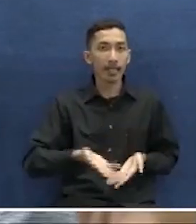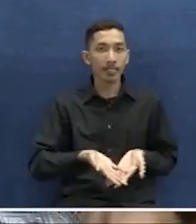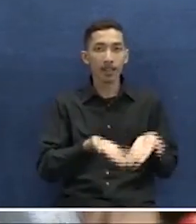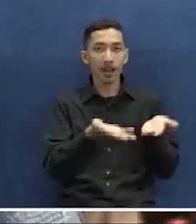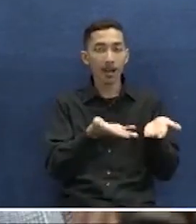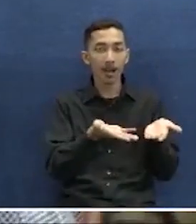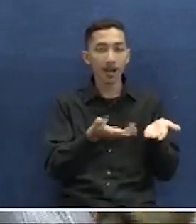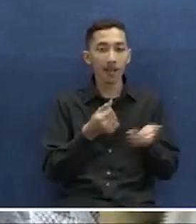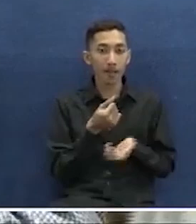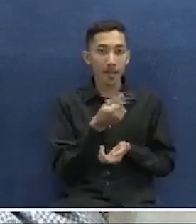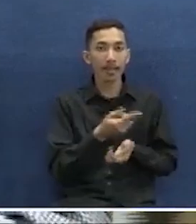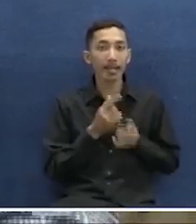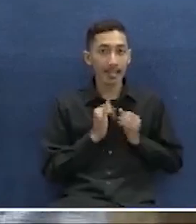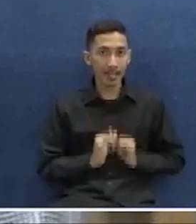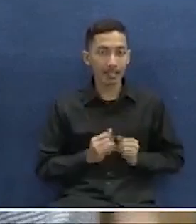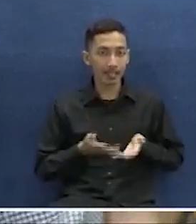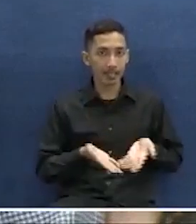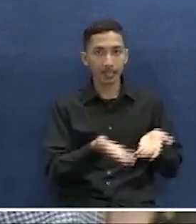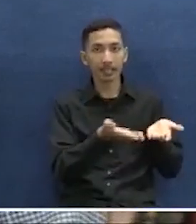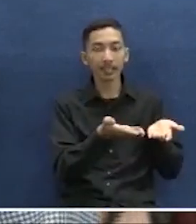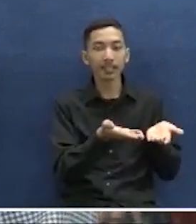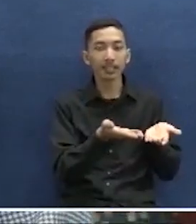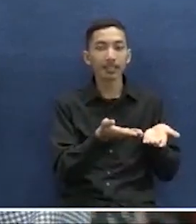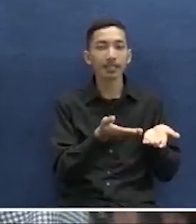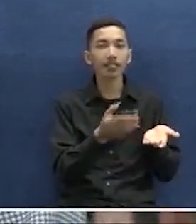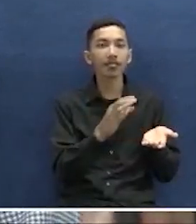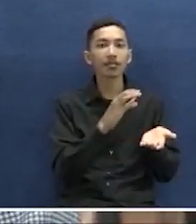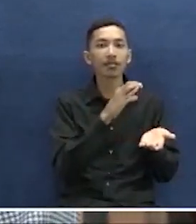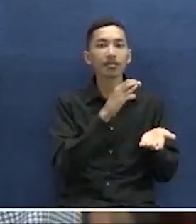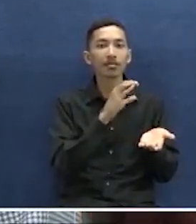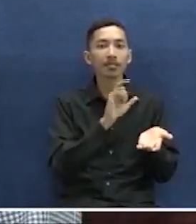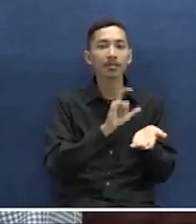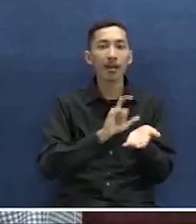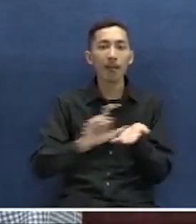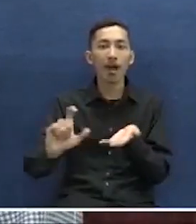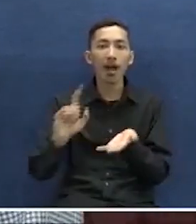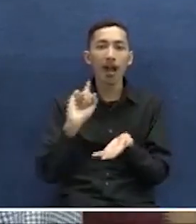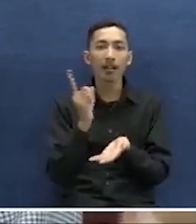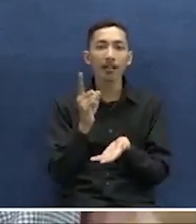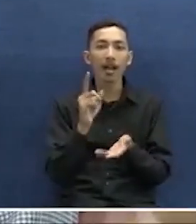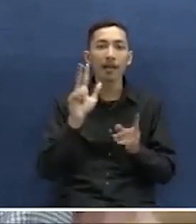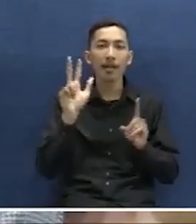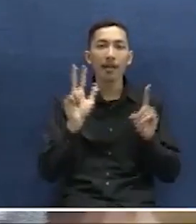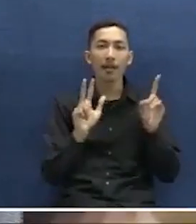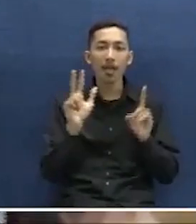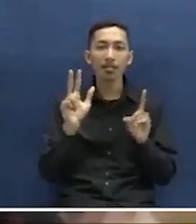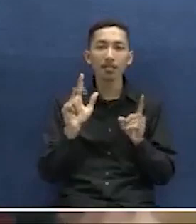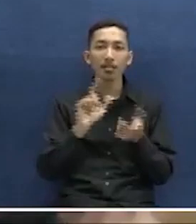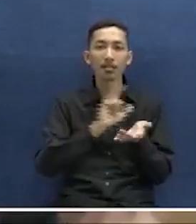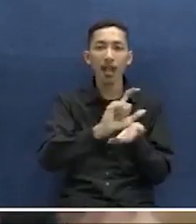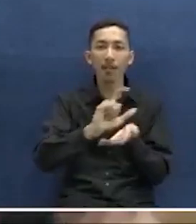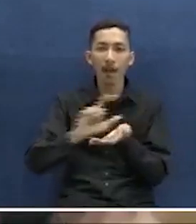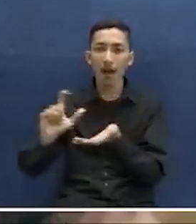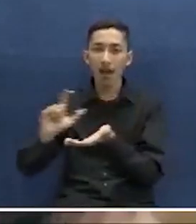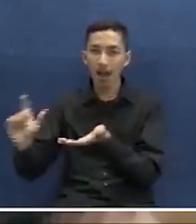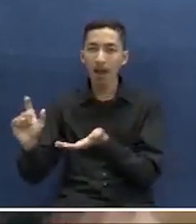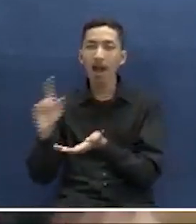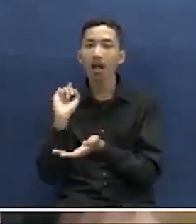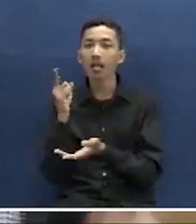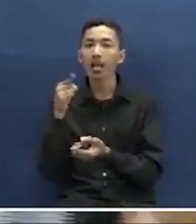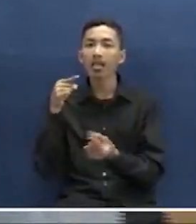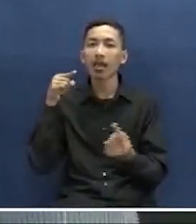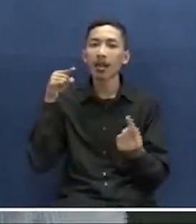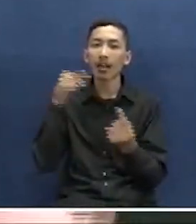dengan jumlah cabang yang sudah sampai 18 sini ada target penjualan